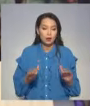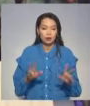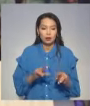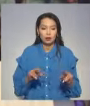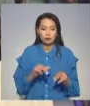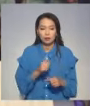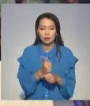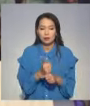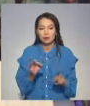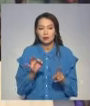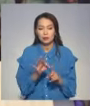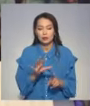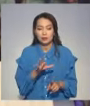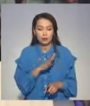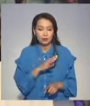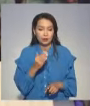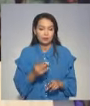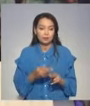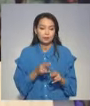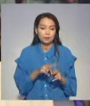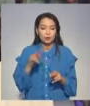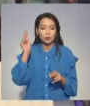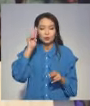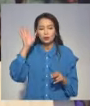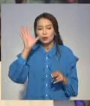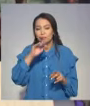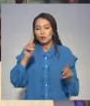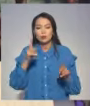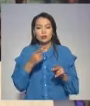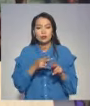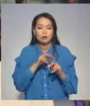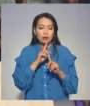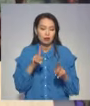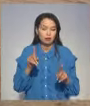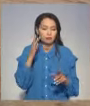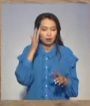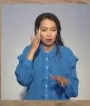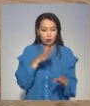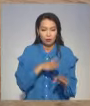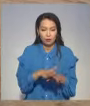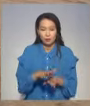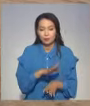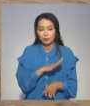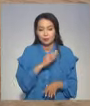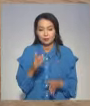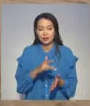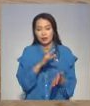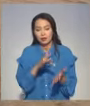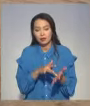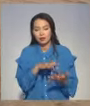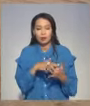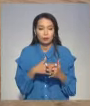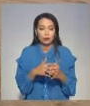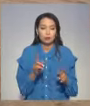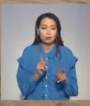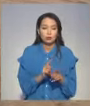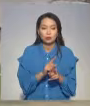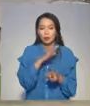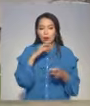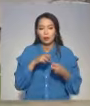басты мақсат болды. Қалада жүріп, білген түйгенімнің бәрін үйретсем деген арманым орындалды. Қаламен ауыл дегенде қозғалар мәселе көп.